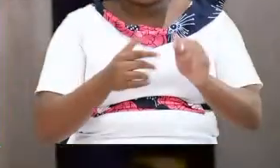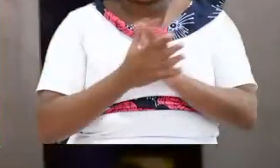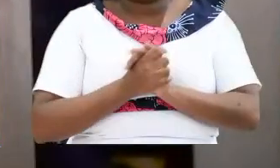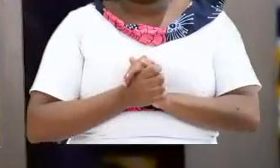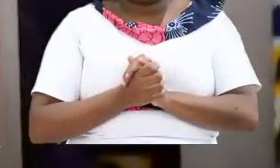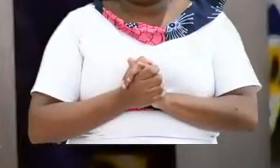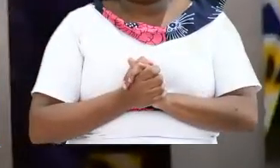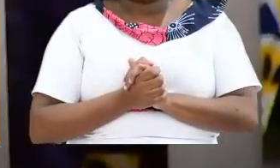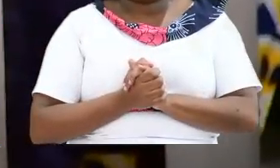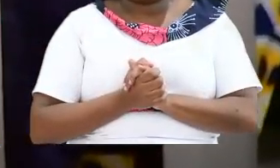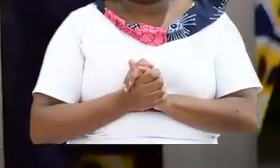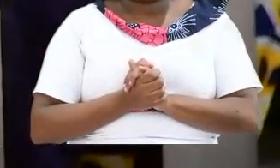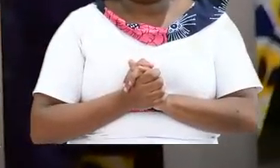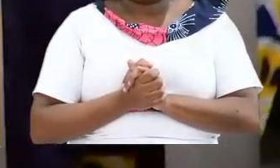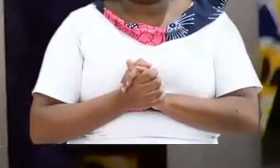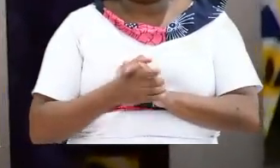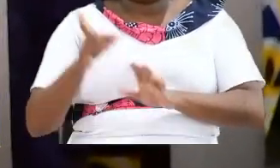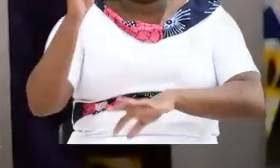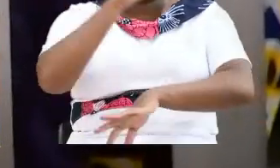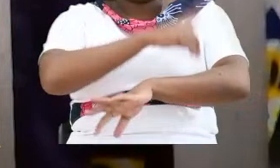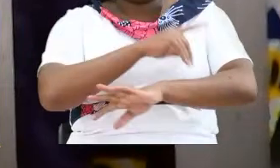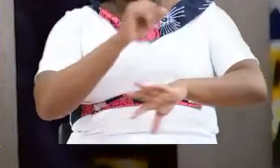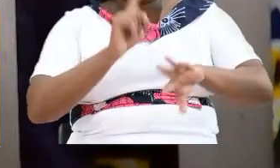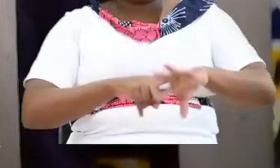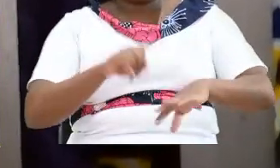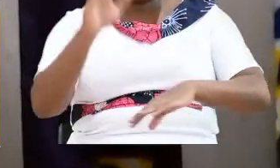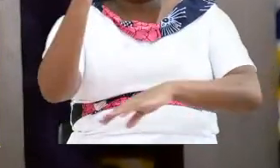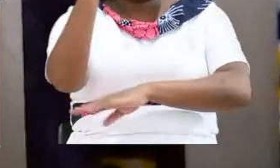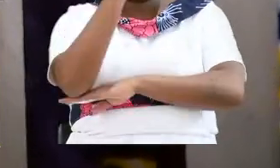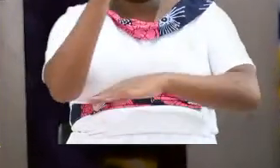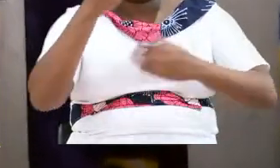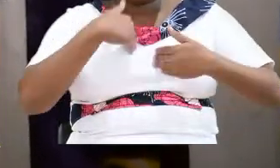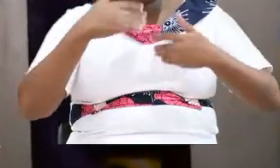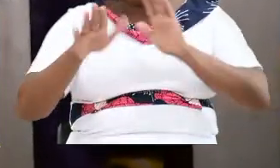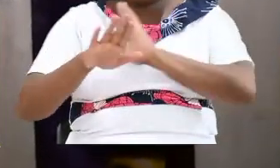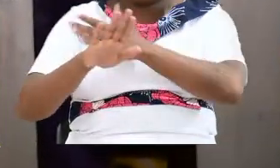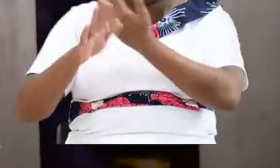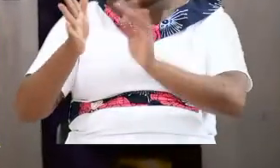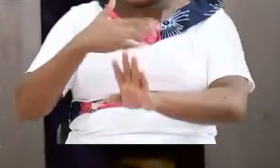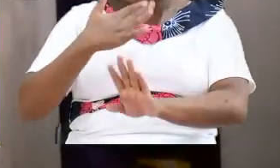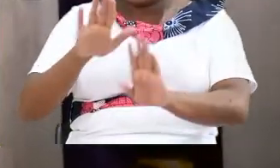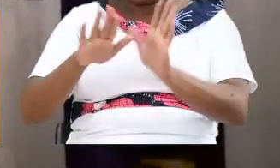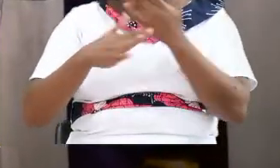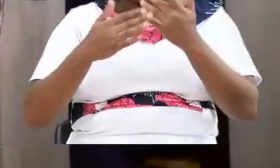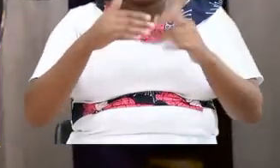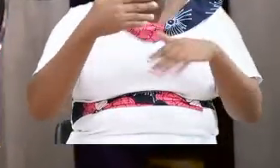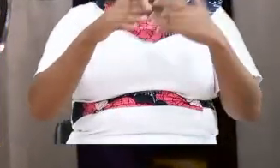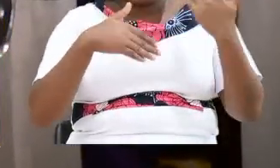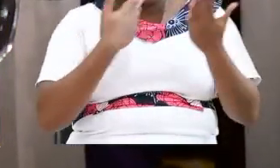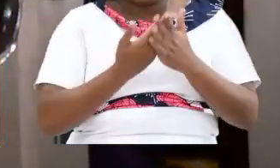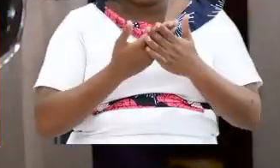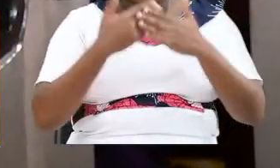Na hiyo siku saa 8 kutakuwa na uibaji, na wote tunakaribishwa.